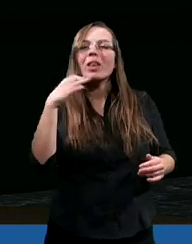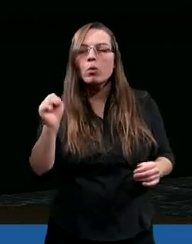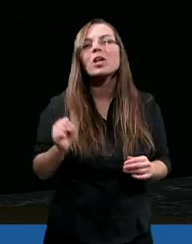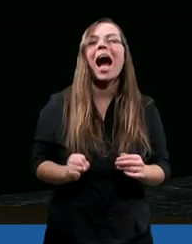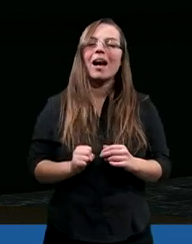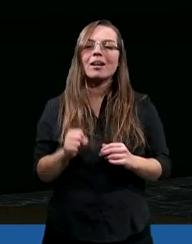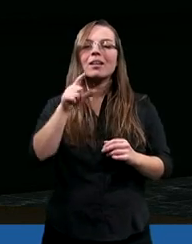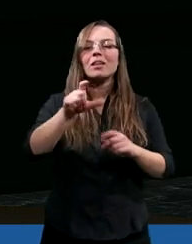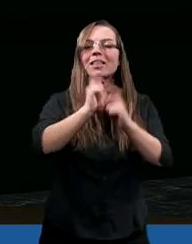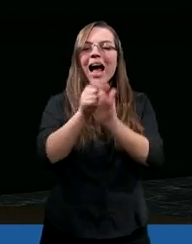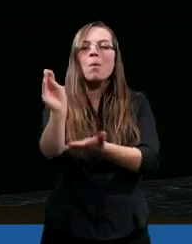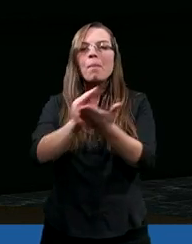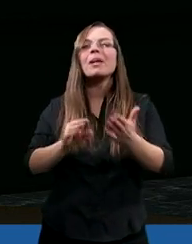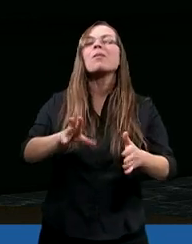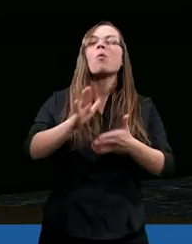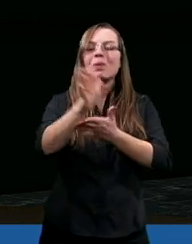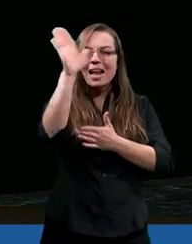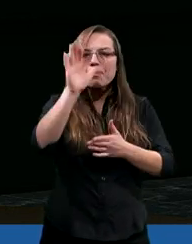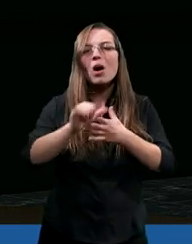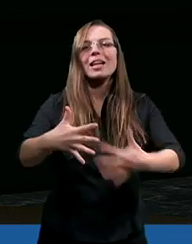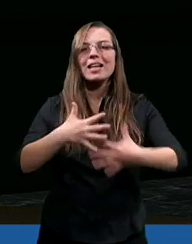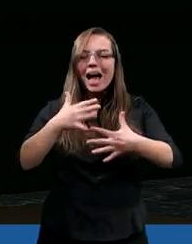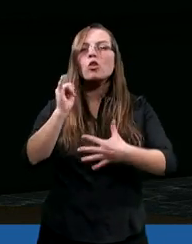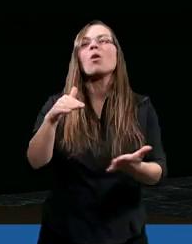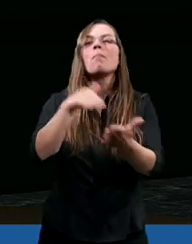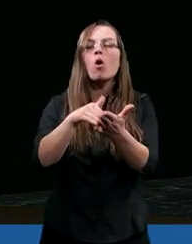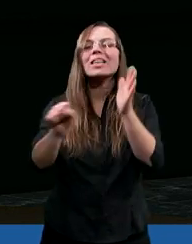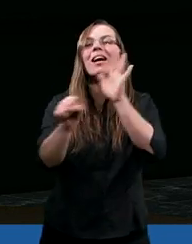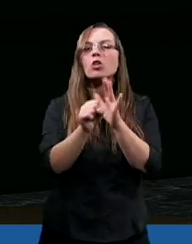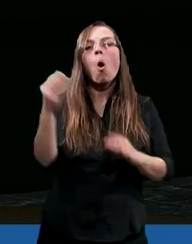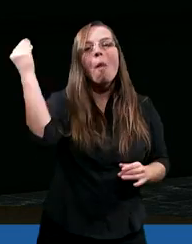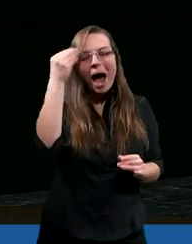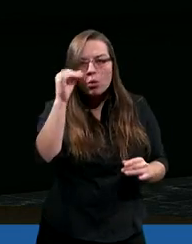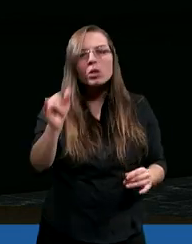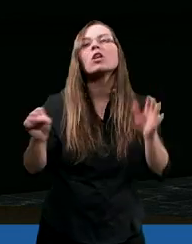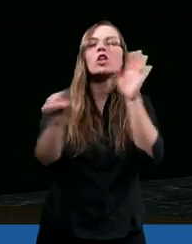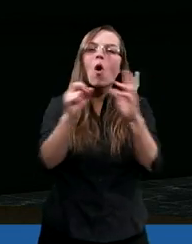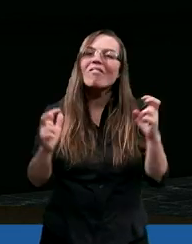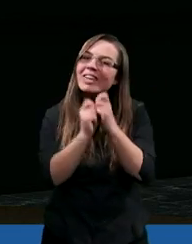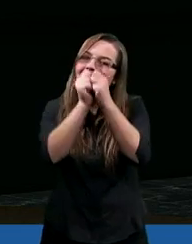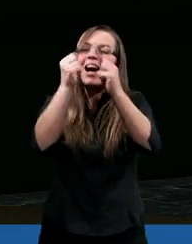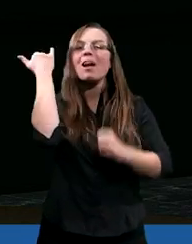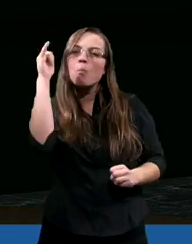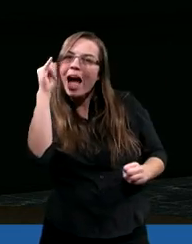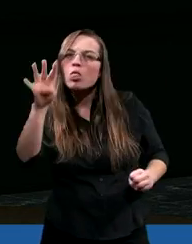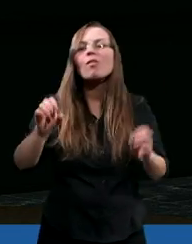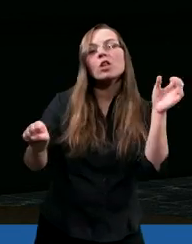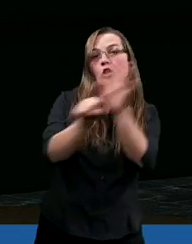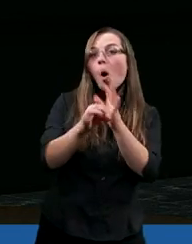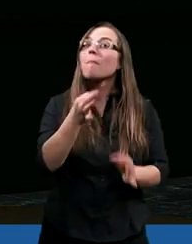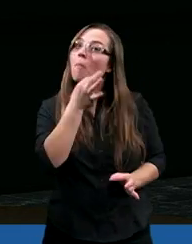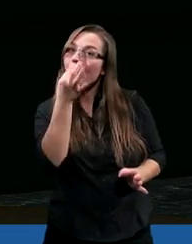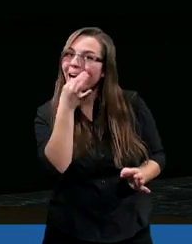Całe Pismo przez Boga jest natchnione i pożyteczne do nauki. Do wykrywania błędów, do